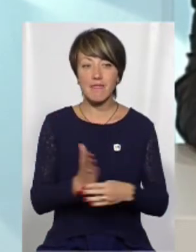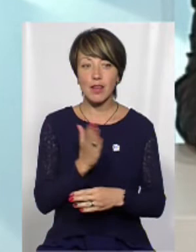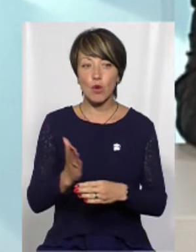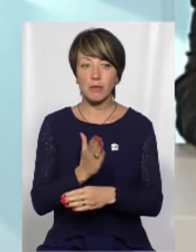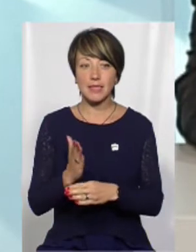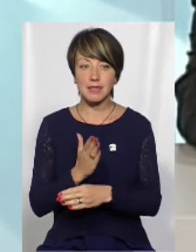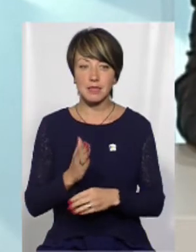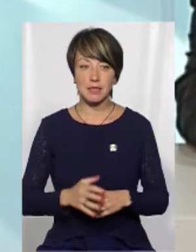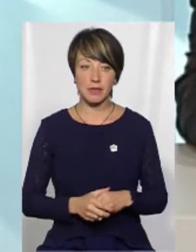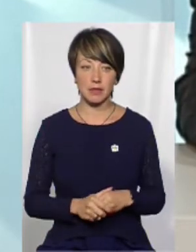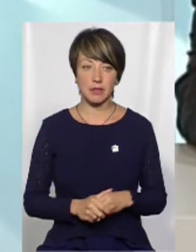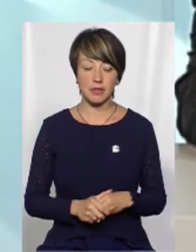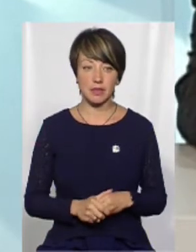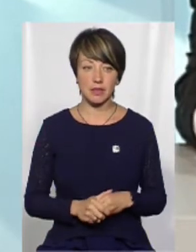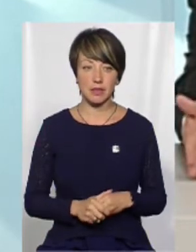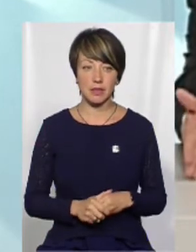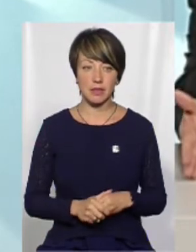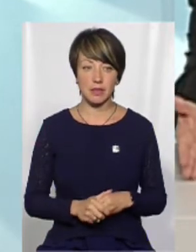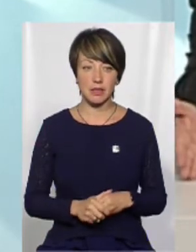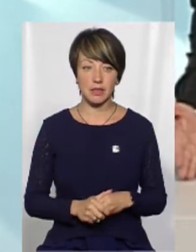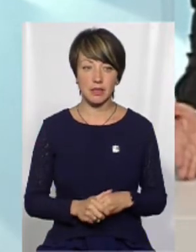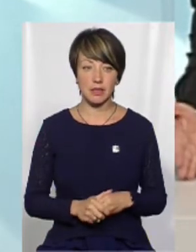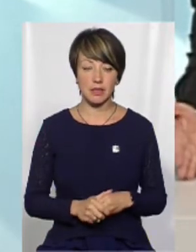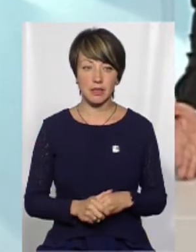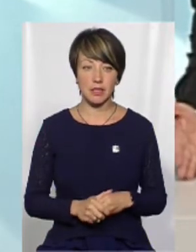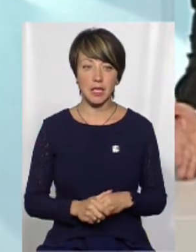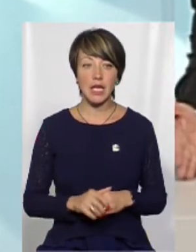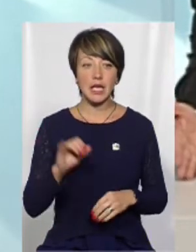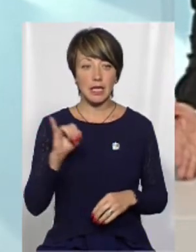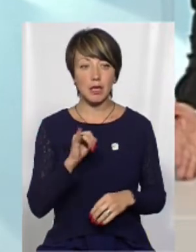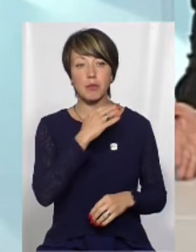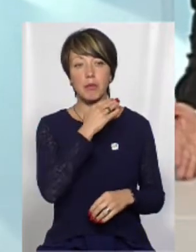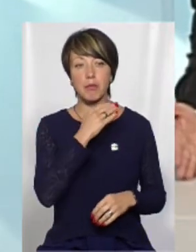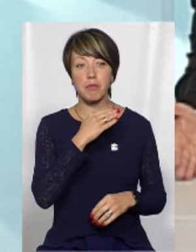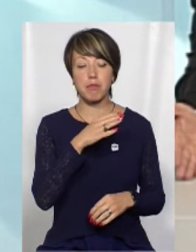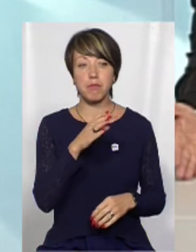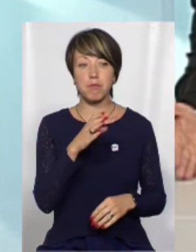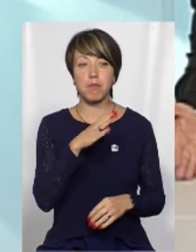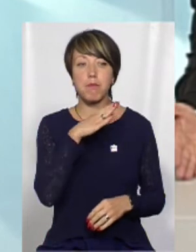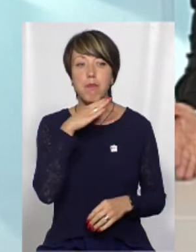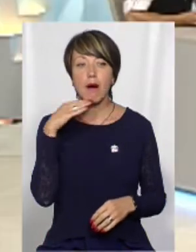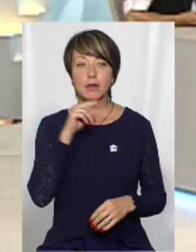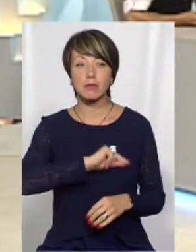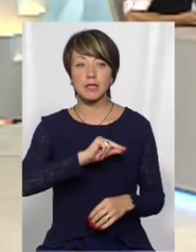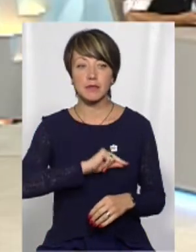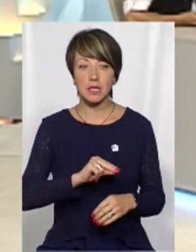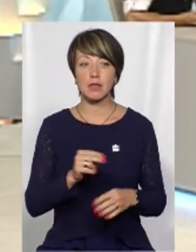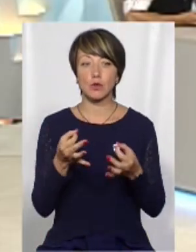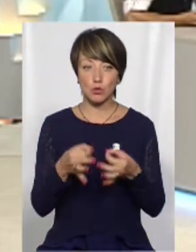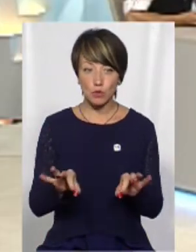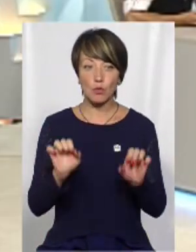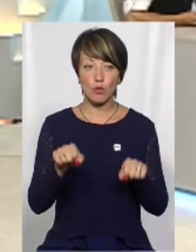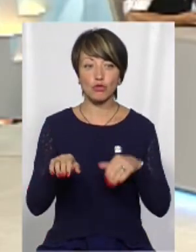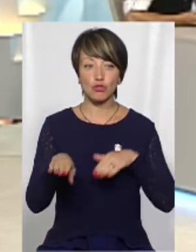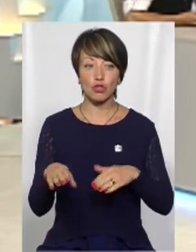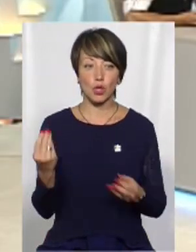виробництв. Et du personnel qui est formé, qui est déjà disponible. І досить багатий персонал, який є доступний і